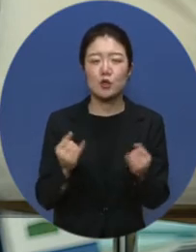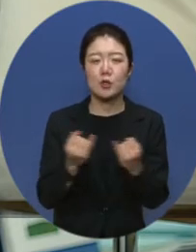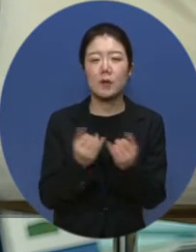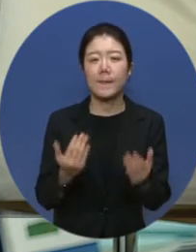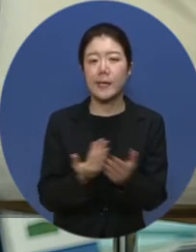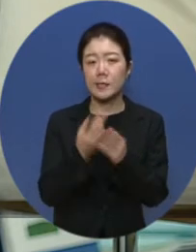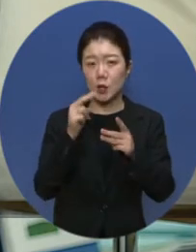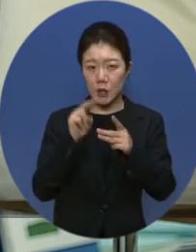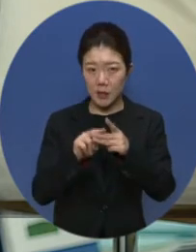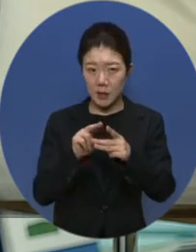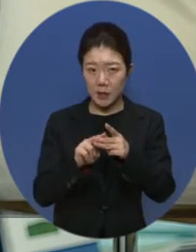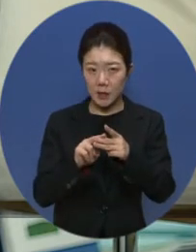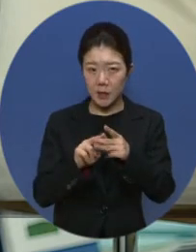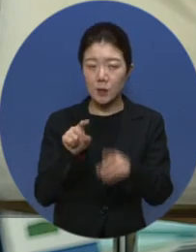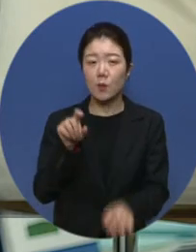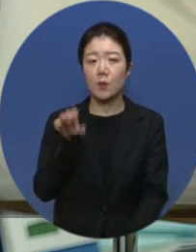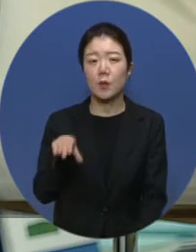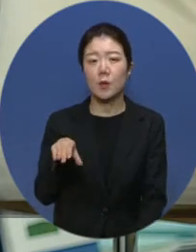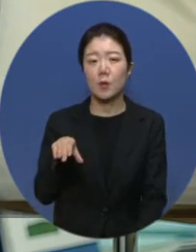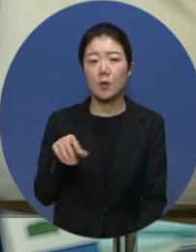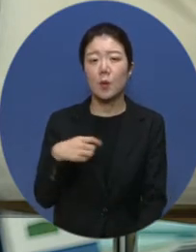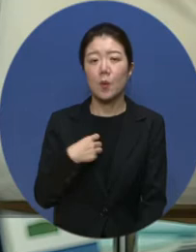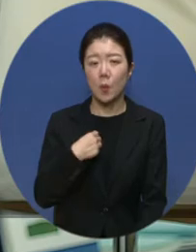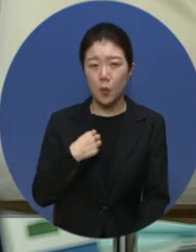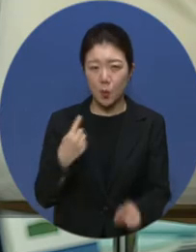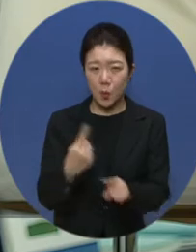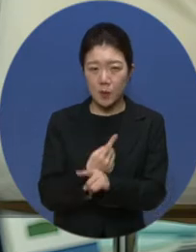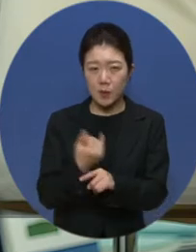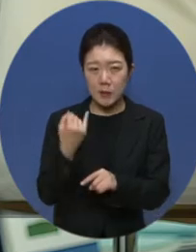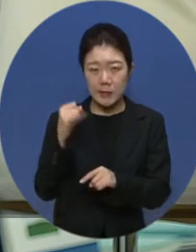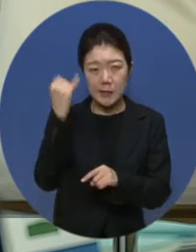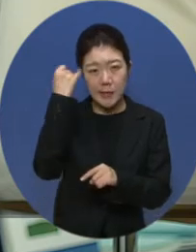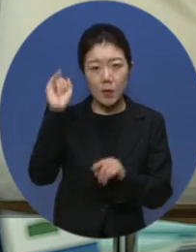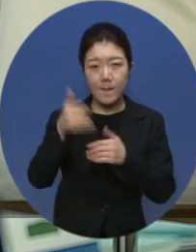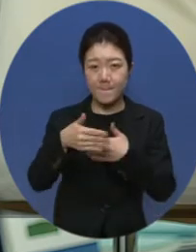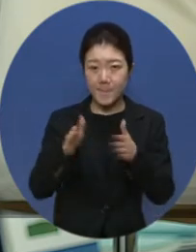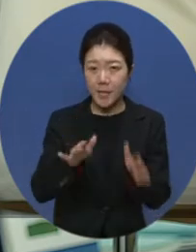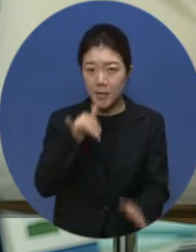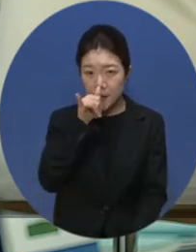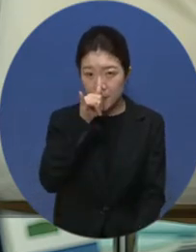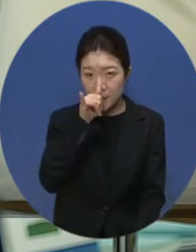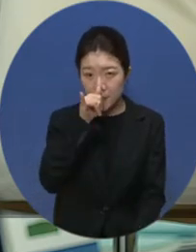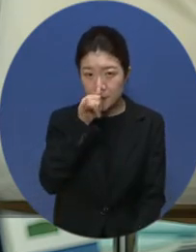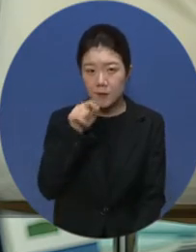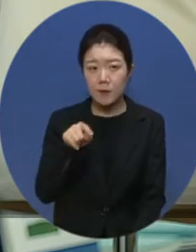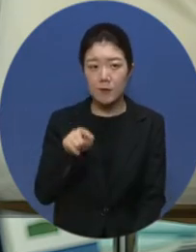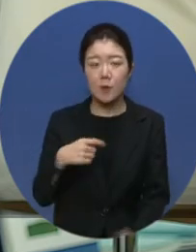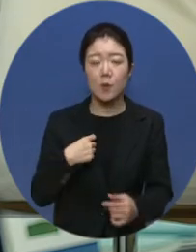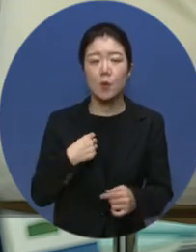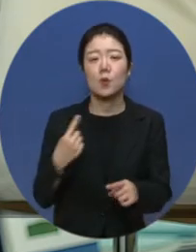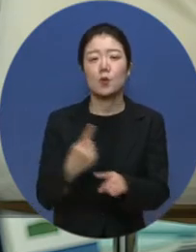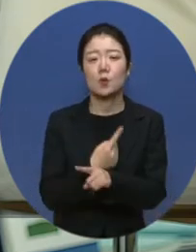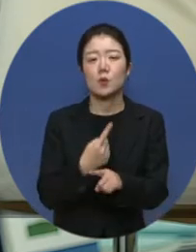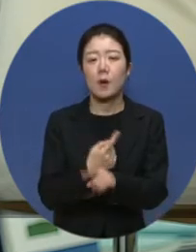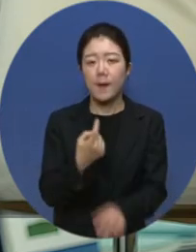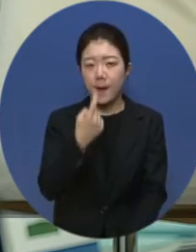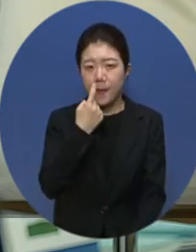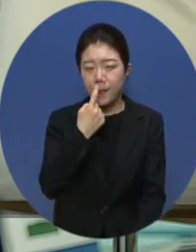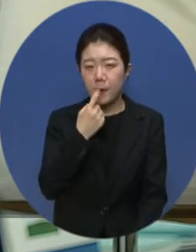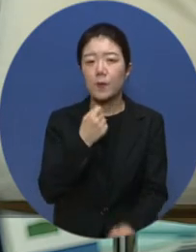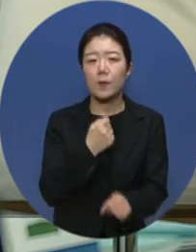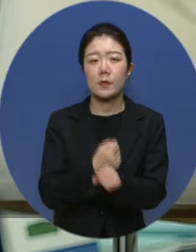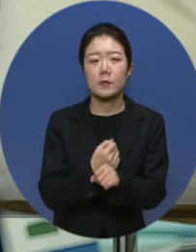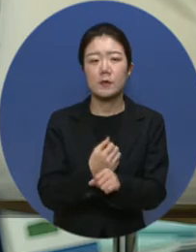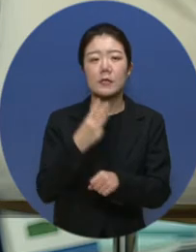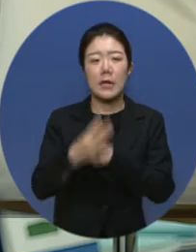발전센터라는 곳에 거기에 이제 그 의류수선 창업반이 있거든요. 그래서 거기에서 의류수선을 제대로 배워봐야 되겠다 해서